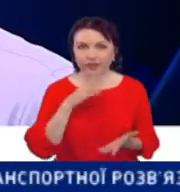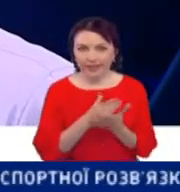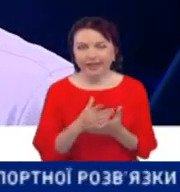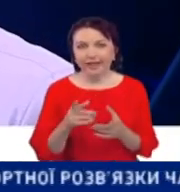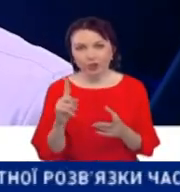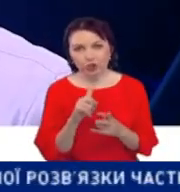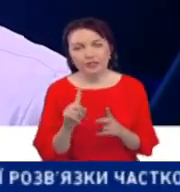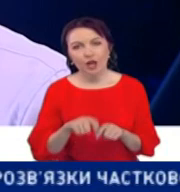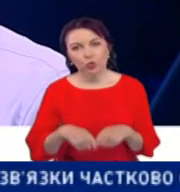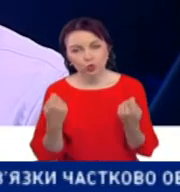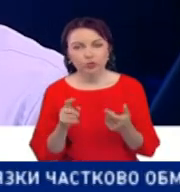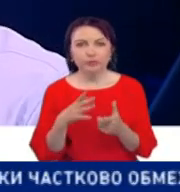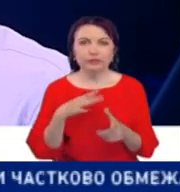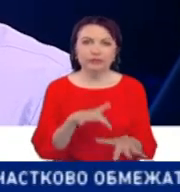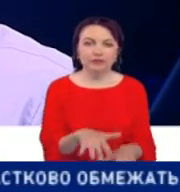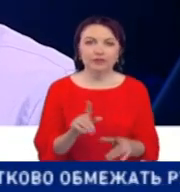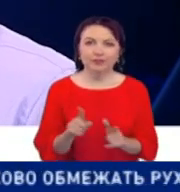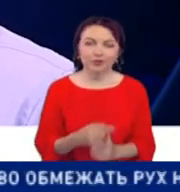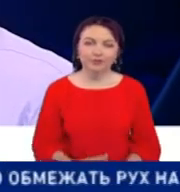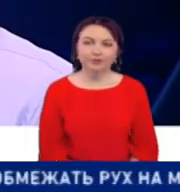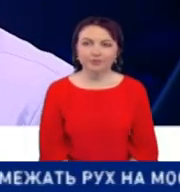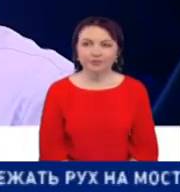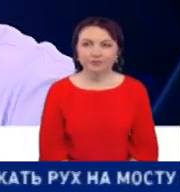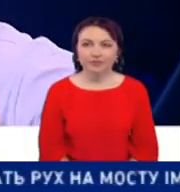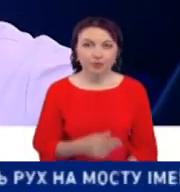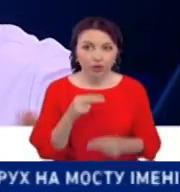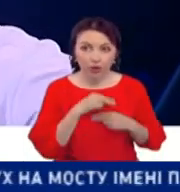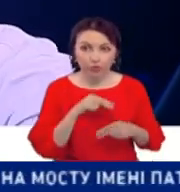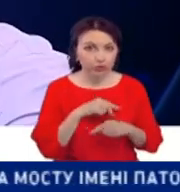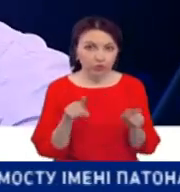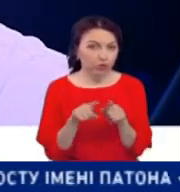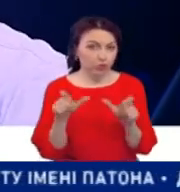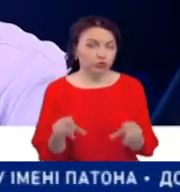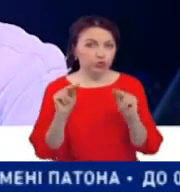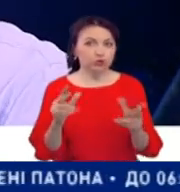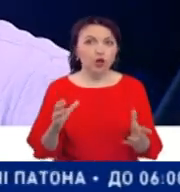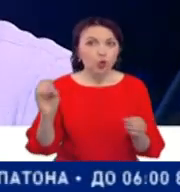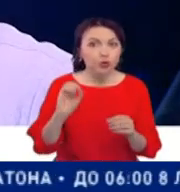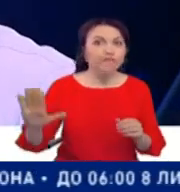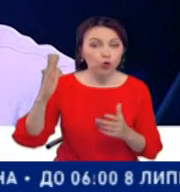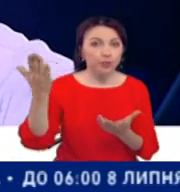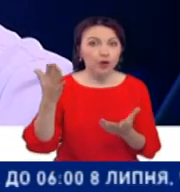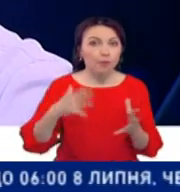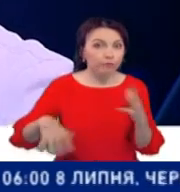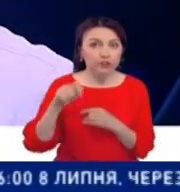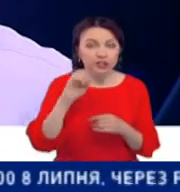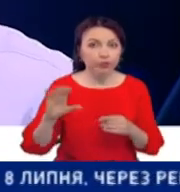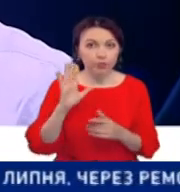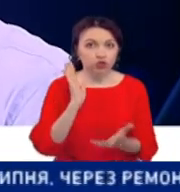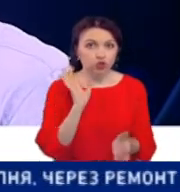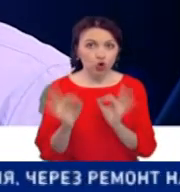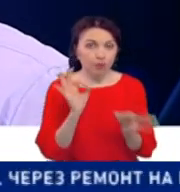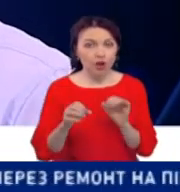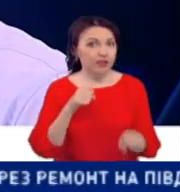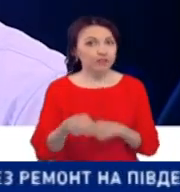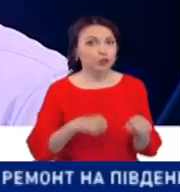в лапках я маю на увазі, що... Працюю як людина у Європі, по всій Європі люди на дійсно по-нормальному на велосипедах, ні